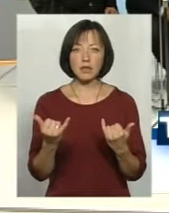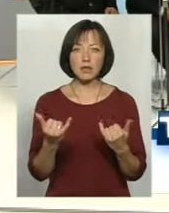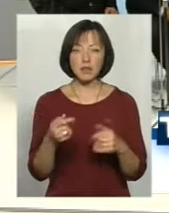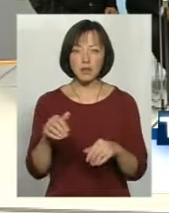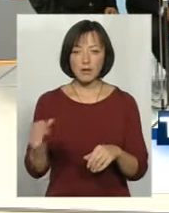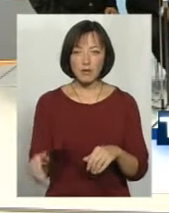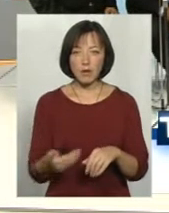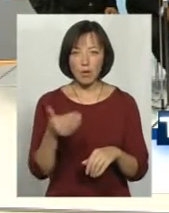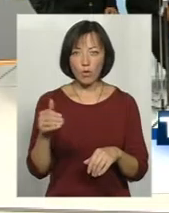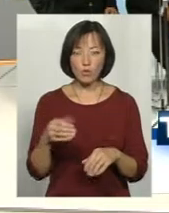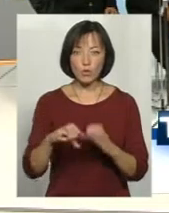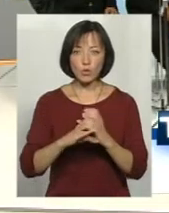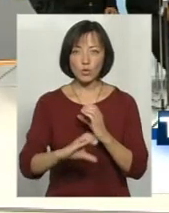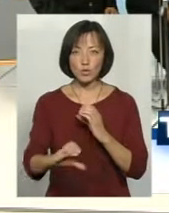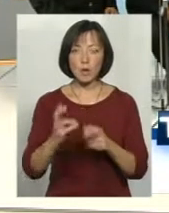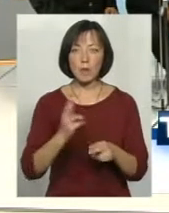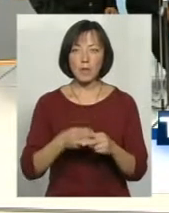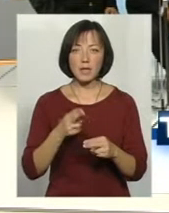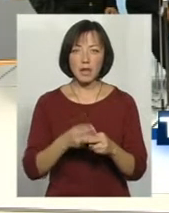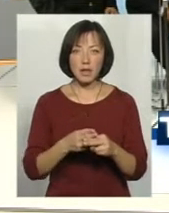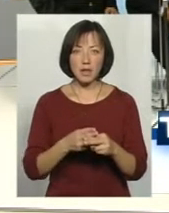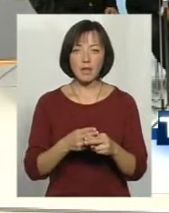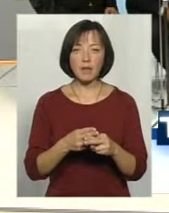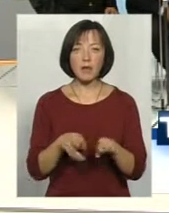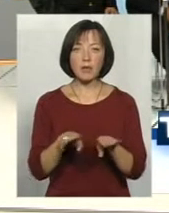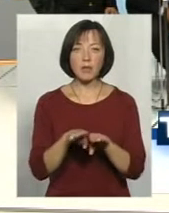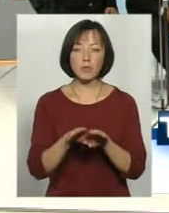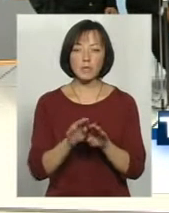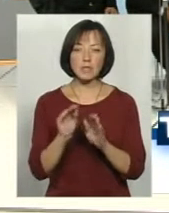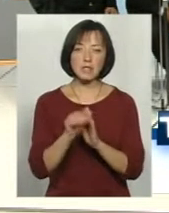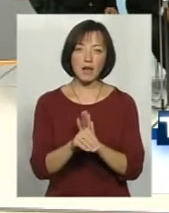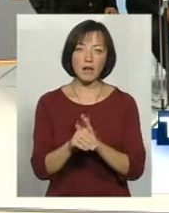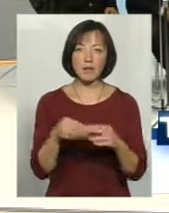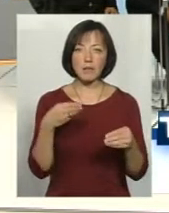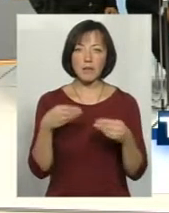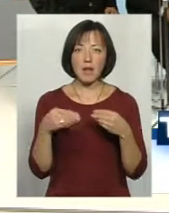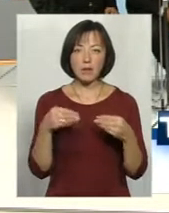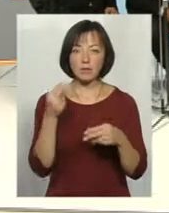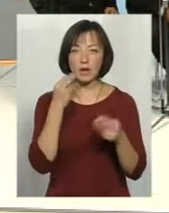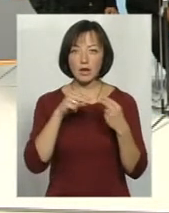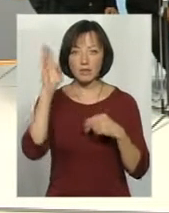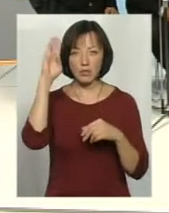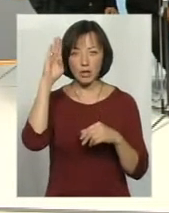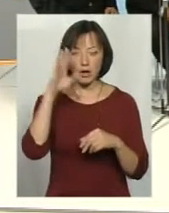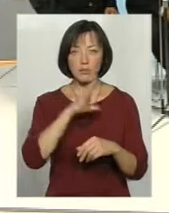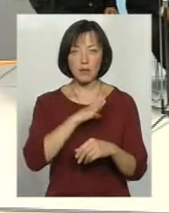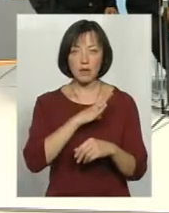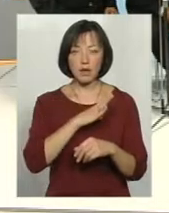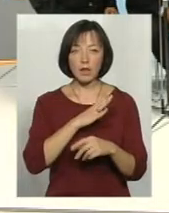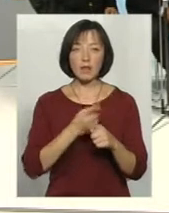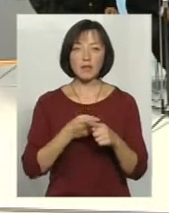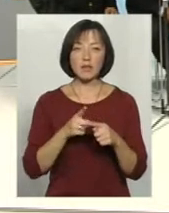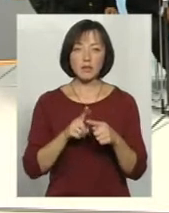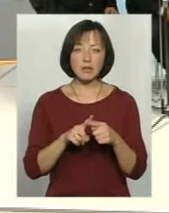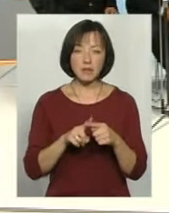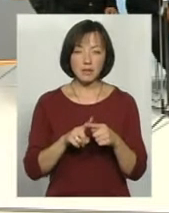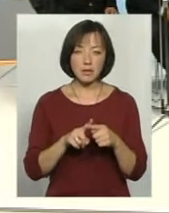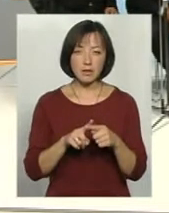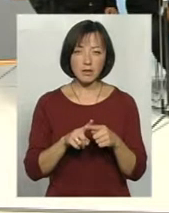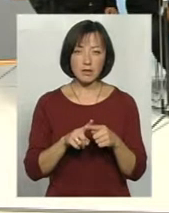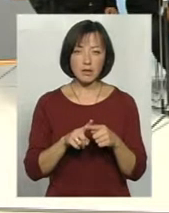труби ті, що є, металеві, і буцімто ставлять пластикові, щоб краща вода була для бабушок і дідусь. Так ось ставлять труб бабушки і